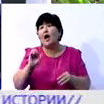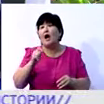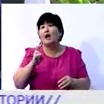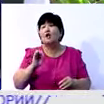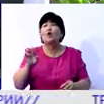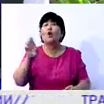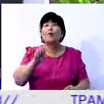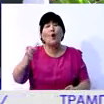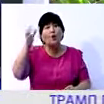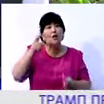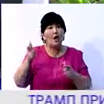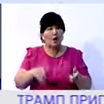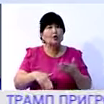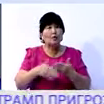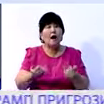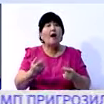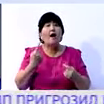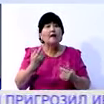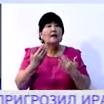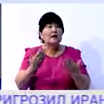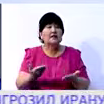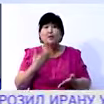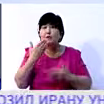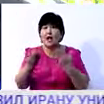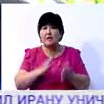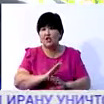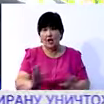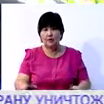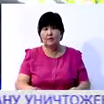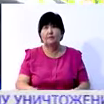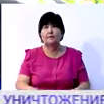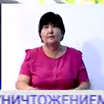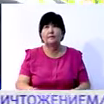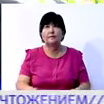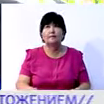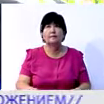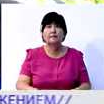биологи, ученые готовы помочь, однако к ним не обращаются.